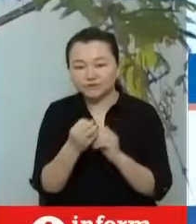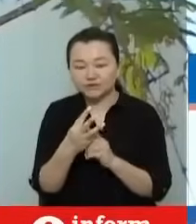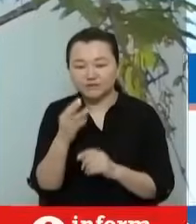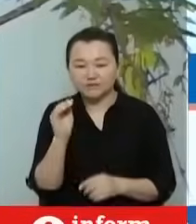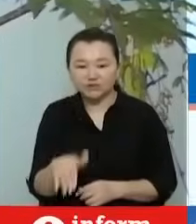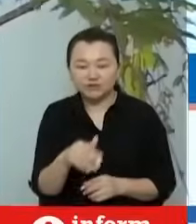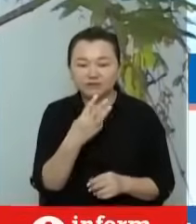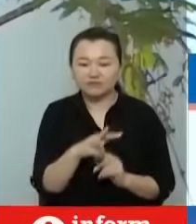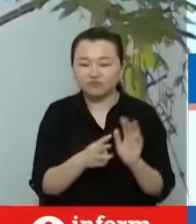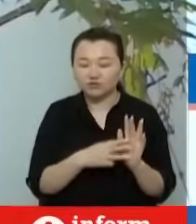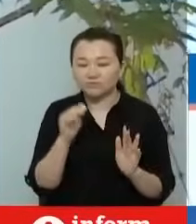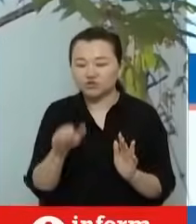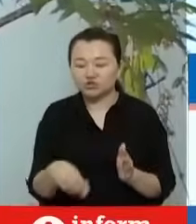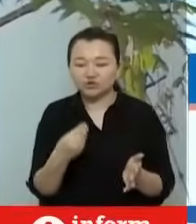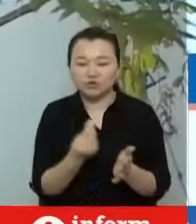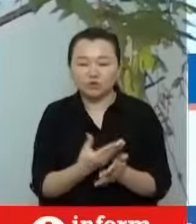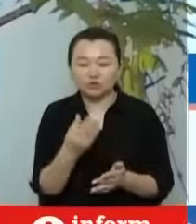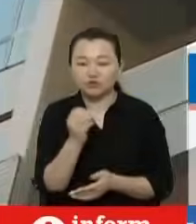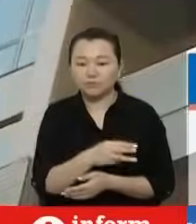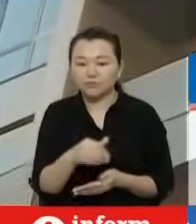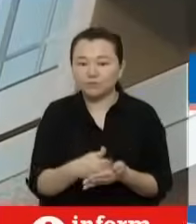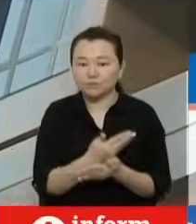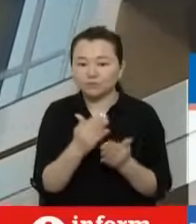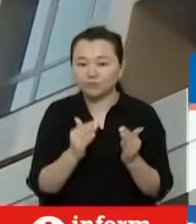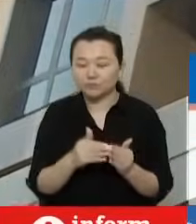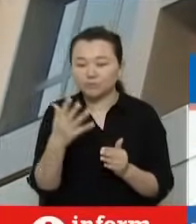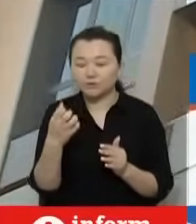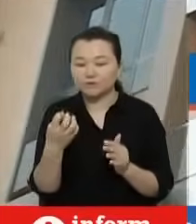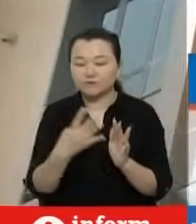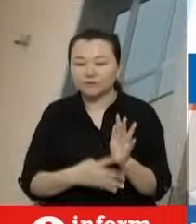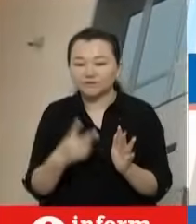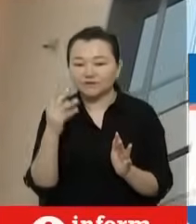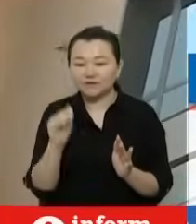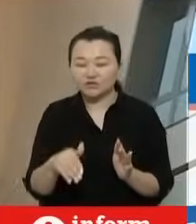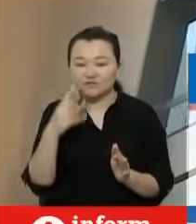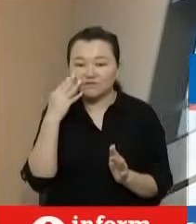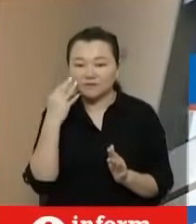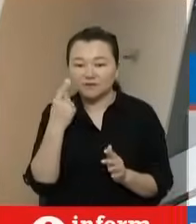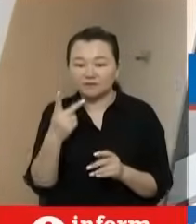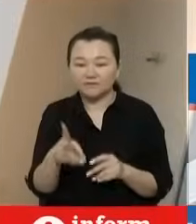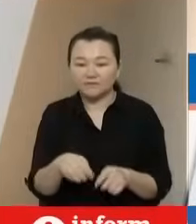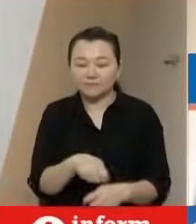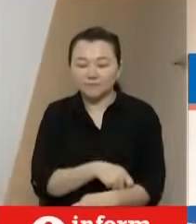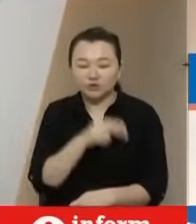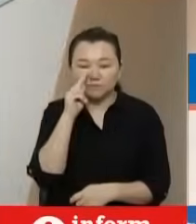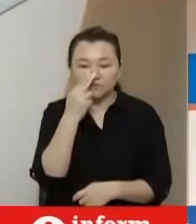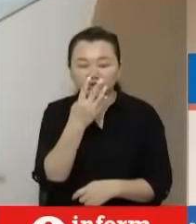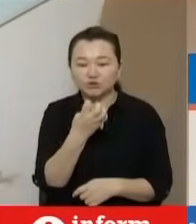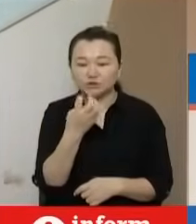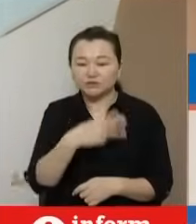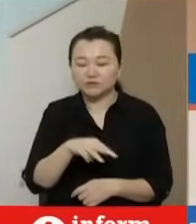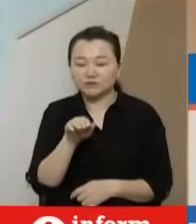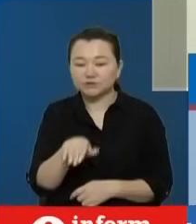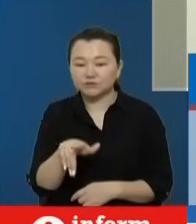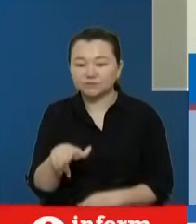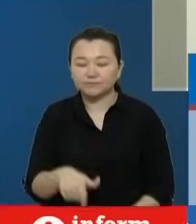на 38 тысяч дороже первички. В Алматы 592 тысячи за квадратный метр, а в Шымкенте 430 тысяч